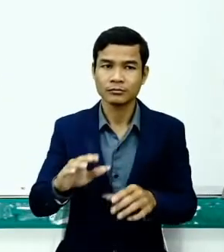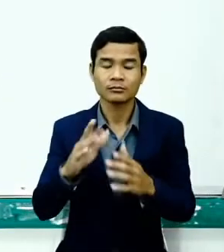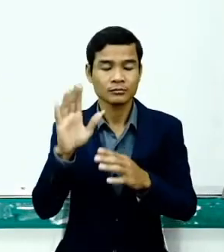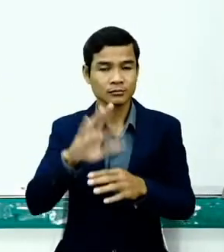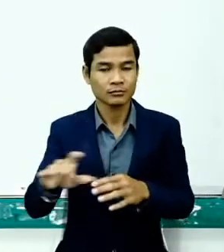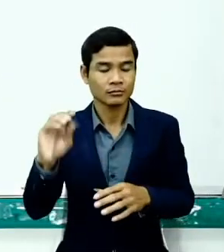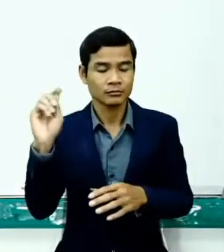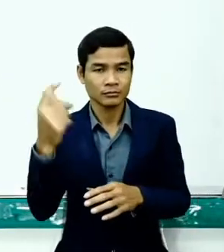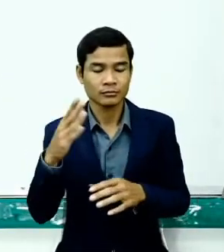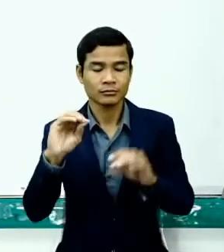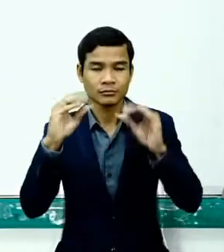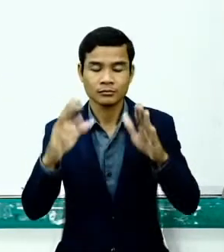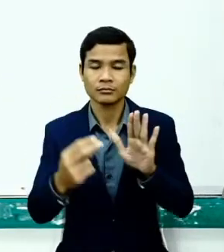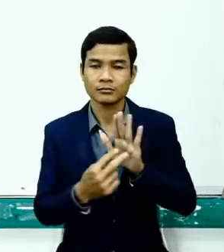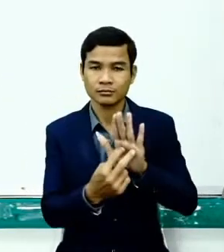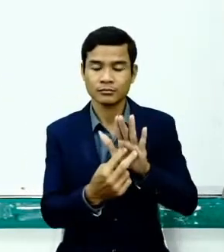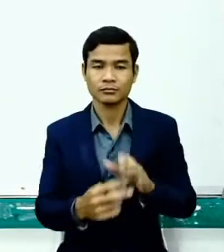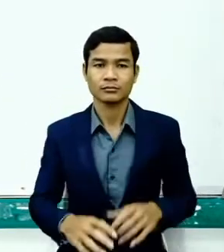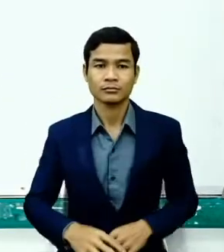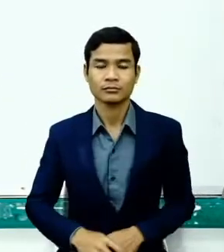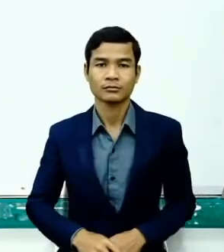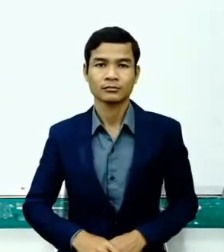ដែលអ្នកគ្រូបានបង្ហាញចាចាប់ផ្ដើម